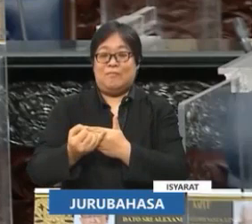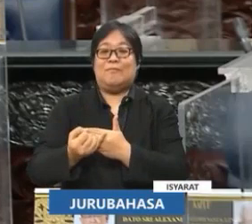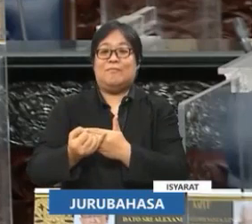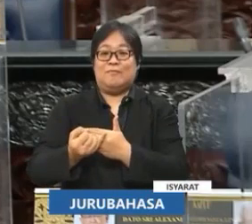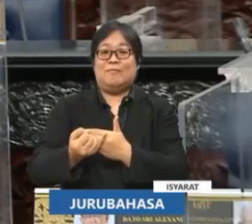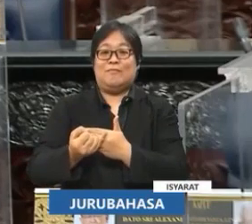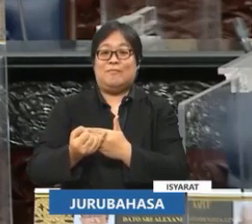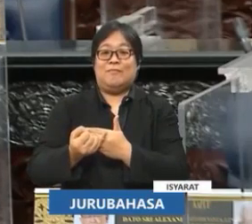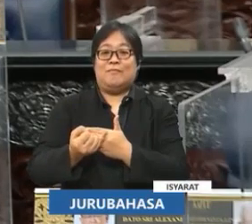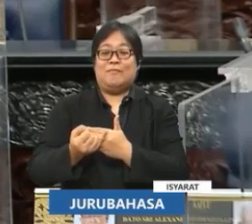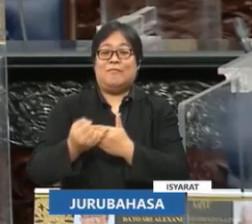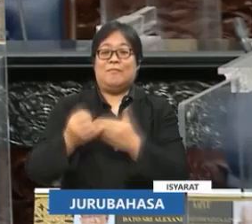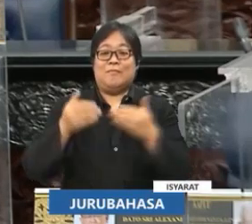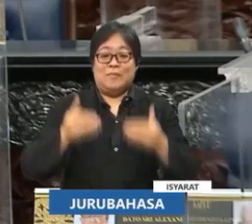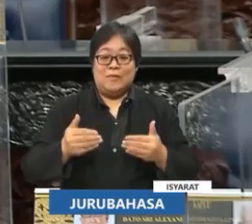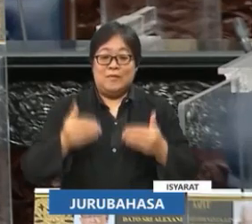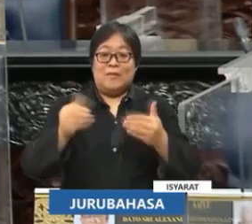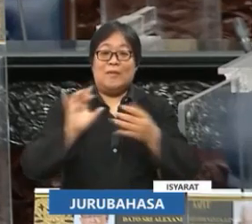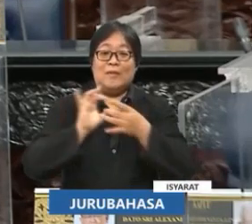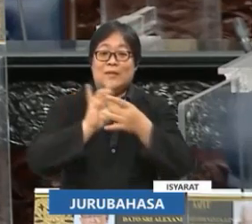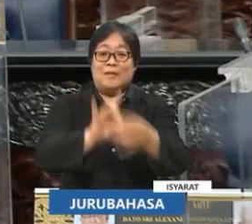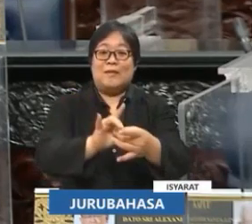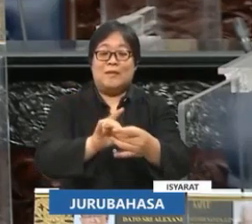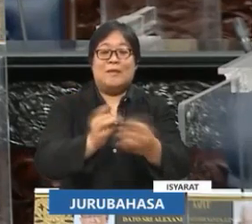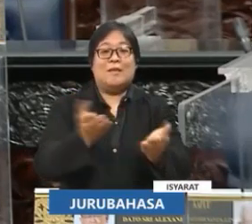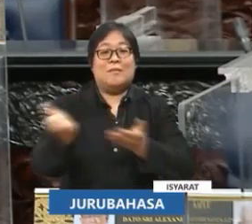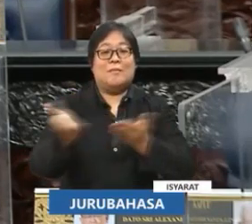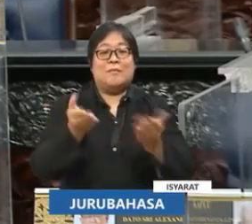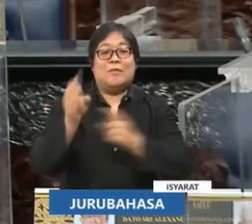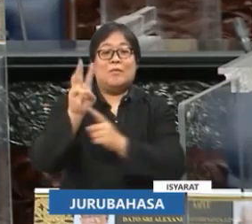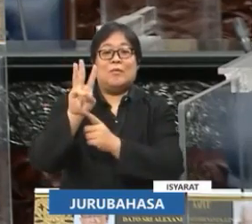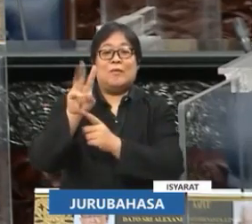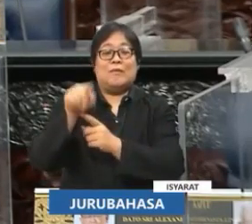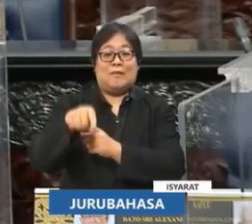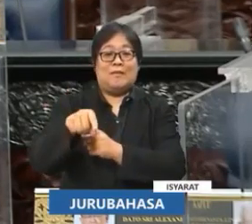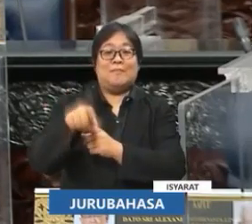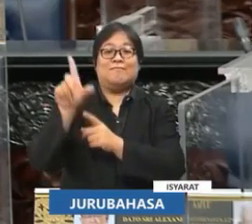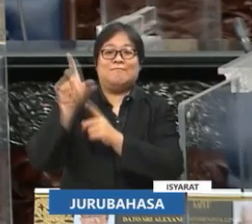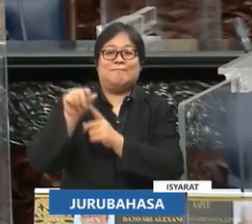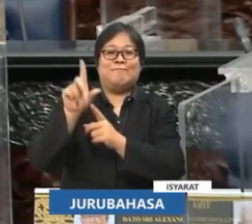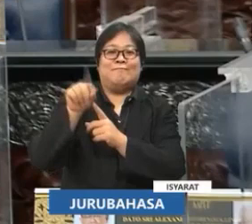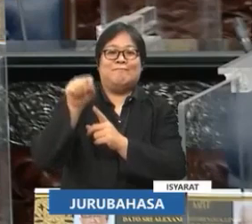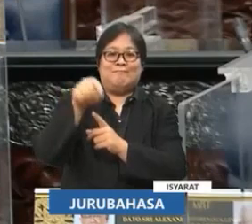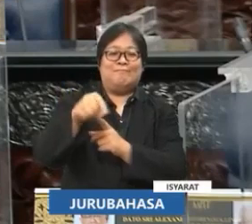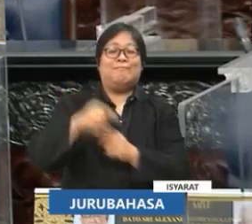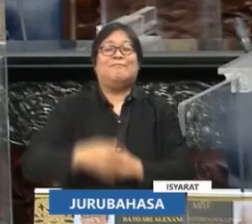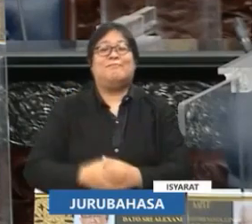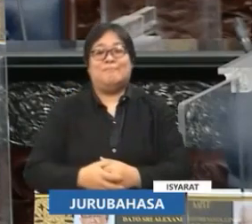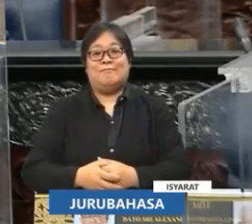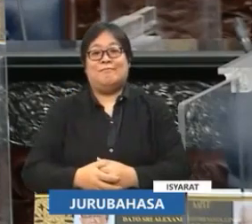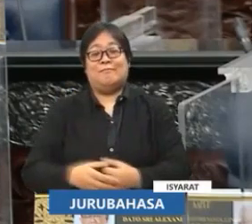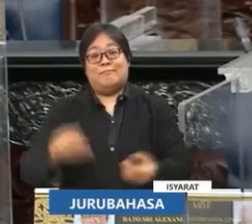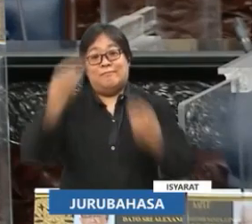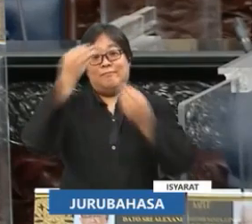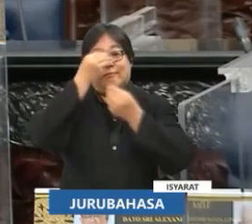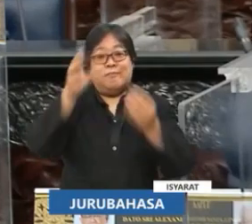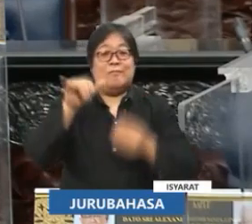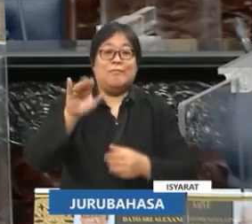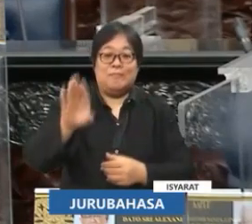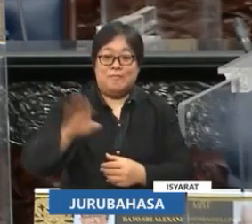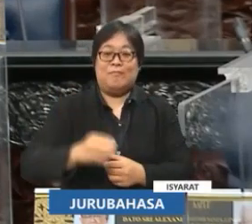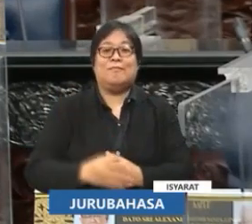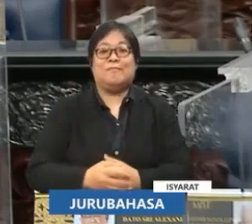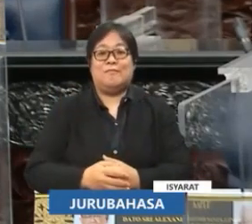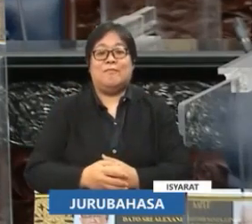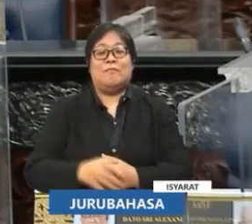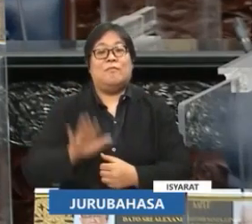bagi menyampaikan khidmat melalui jalur lebar satelit. Kemudian untuk makluman Yang Berhormat juga,